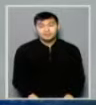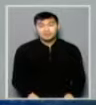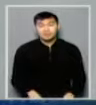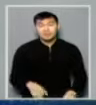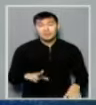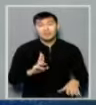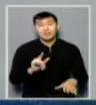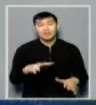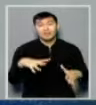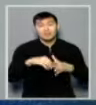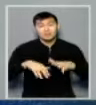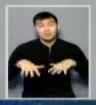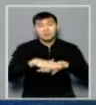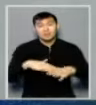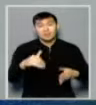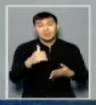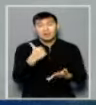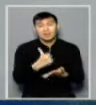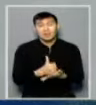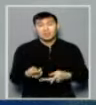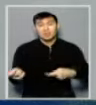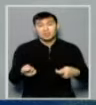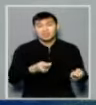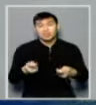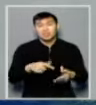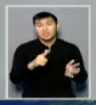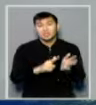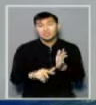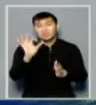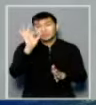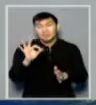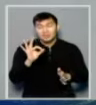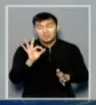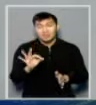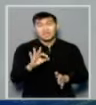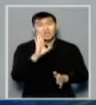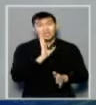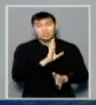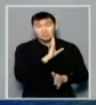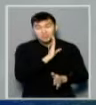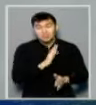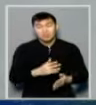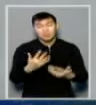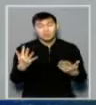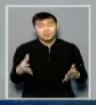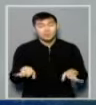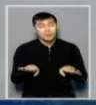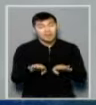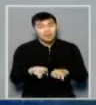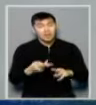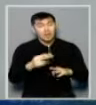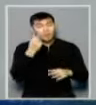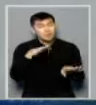Квазимемлекеттік секторындағы басшы лауазымның 70% әйелдердің үлесінде.